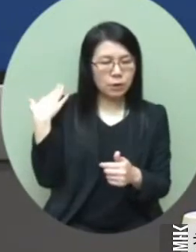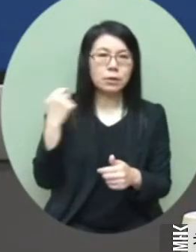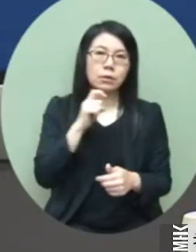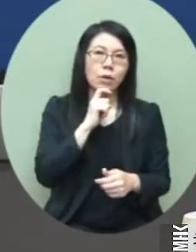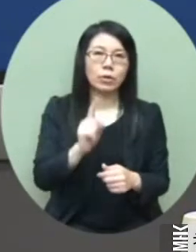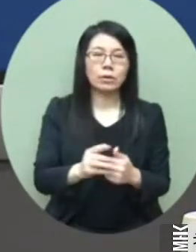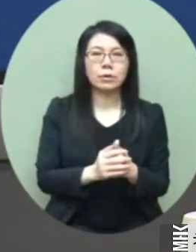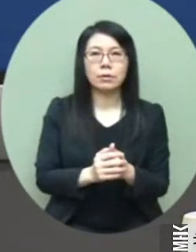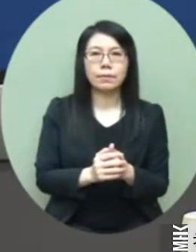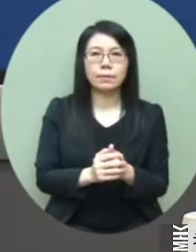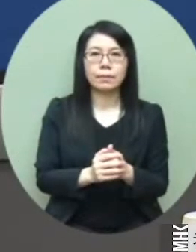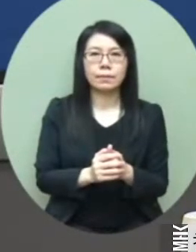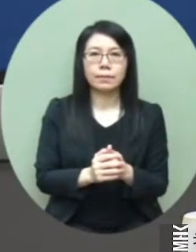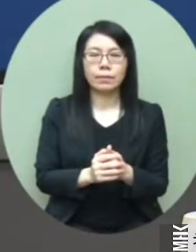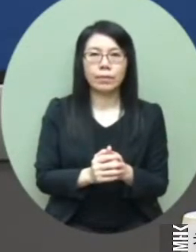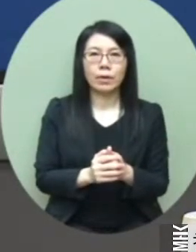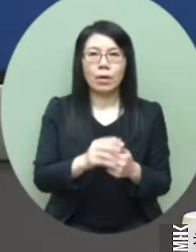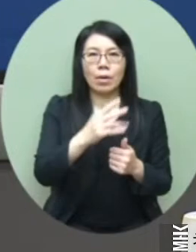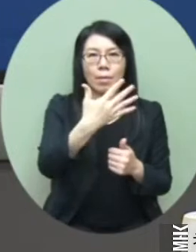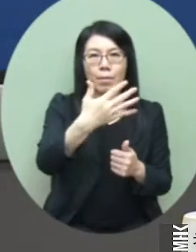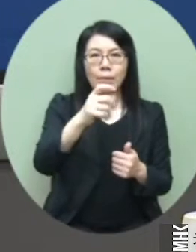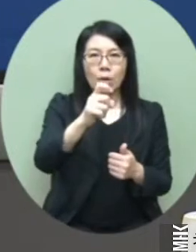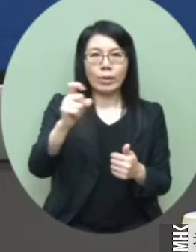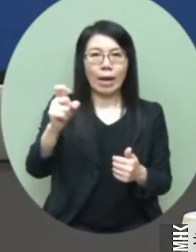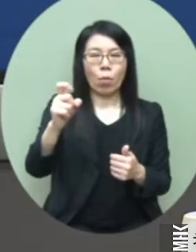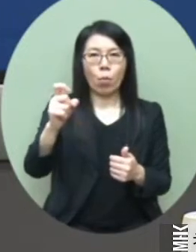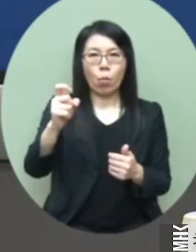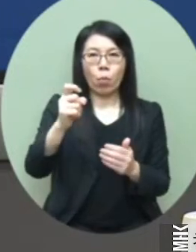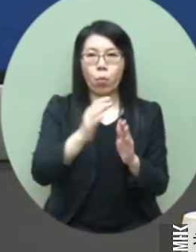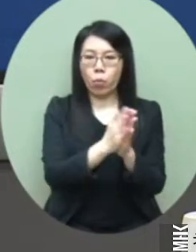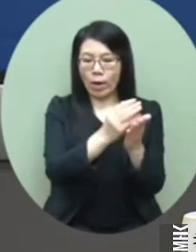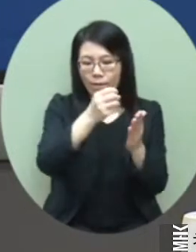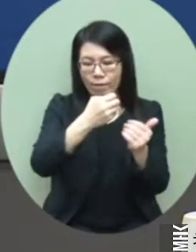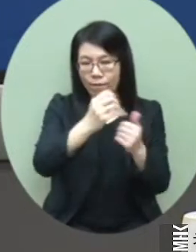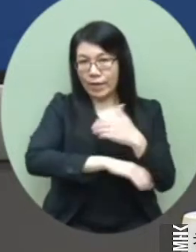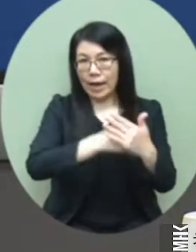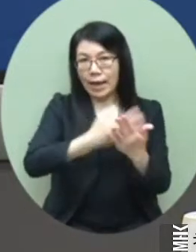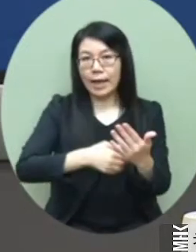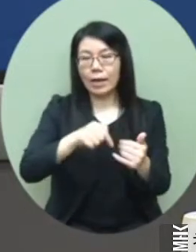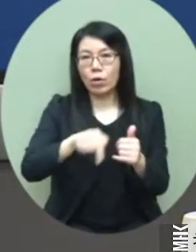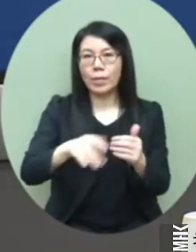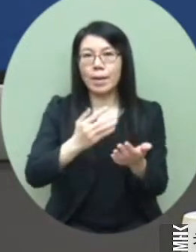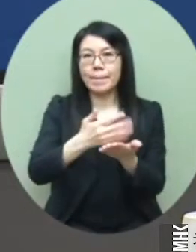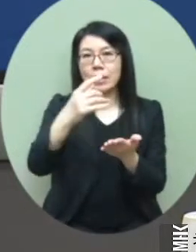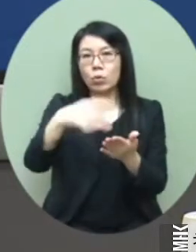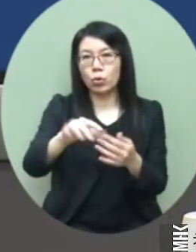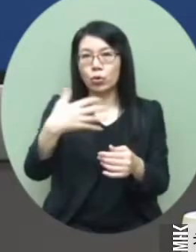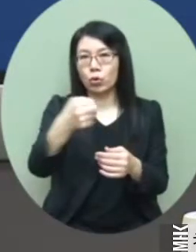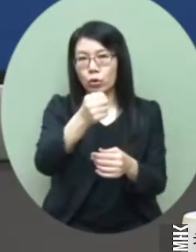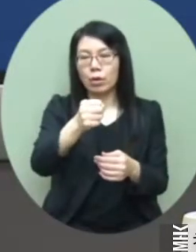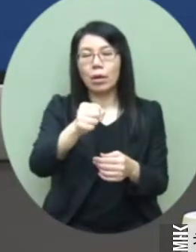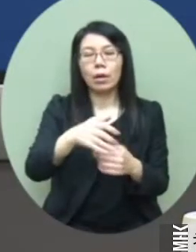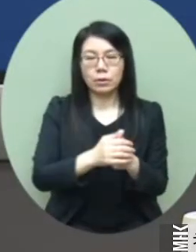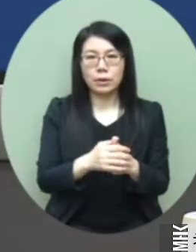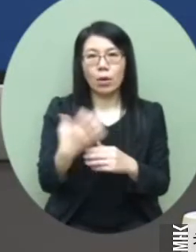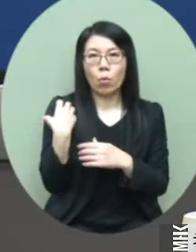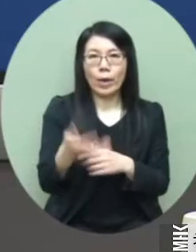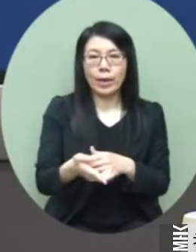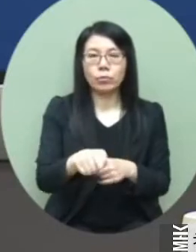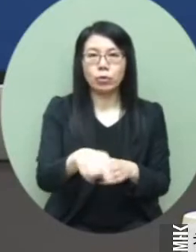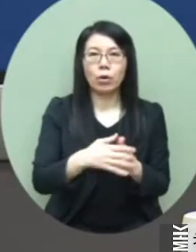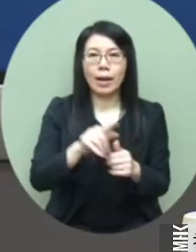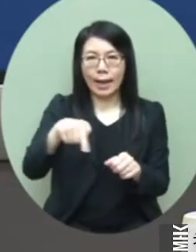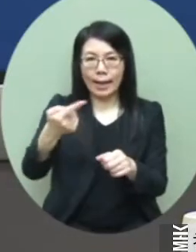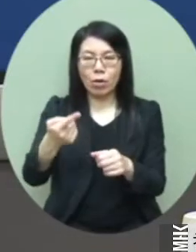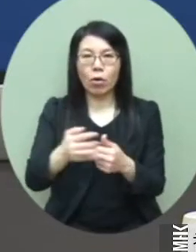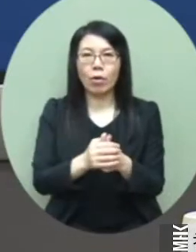有關於喺599章呢啲規例下需要行使豁免權咧，已經係委任咗